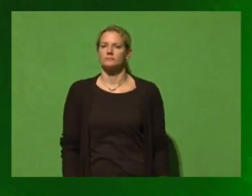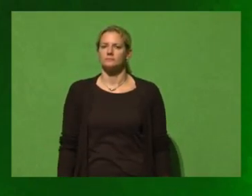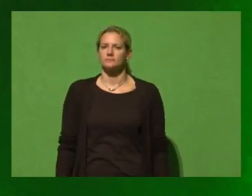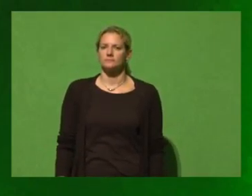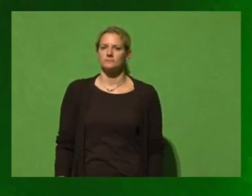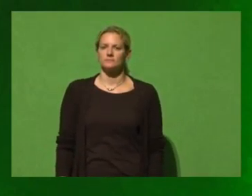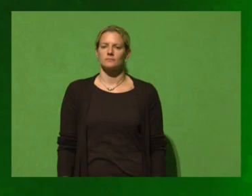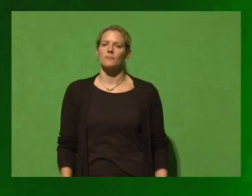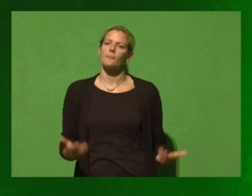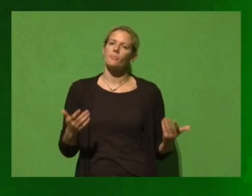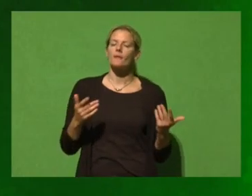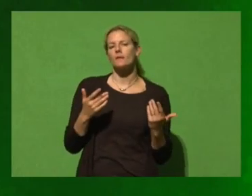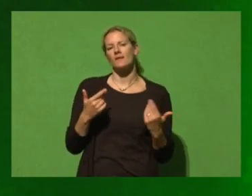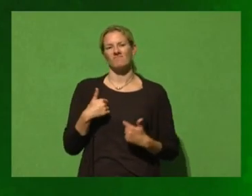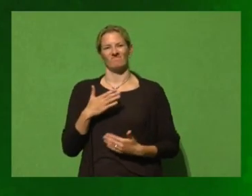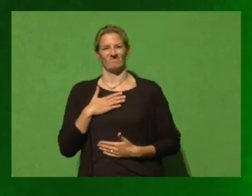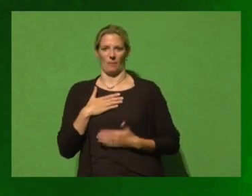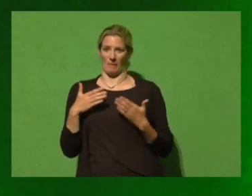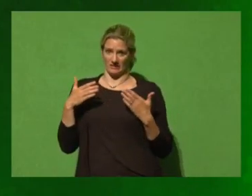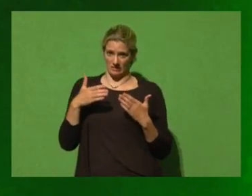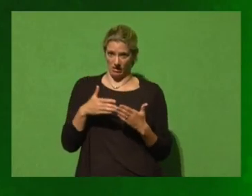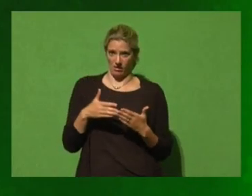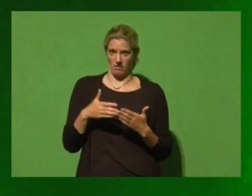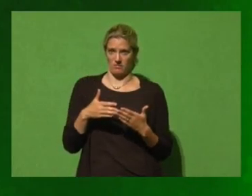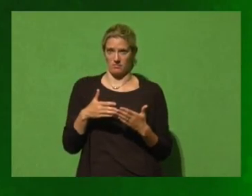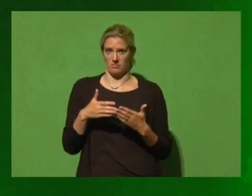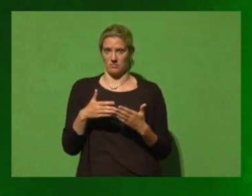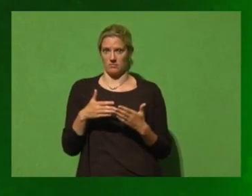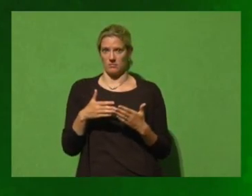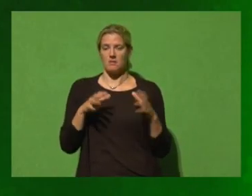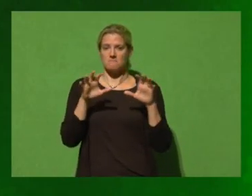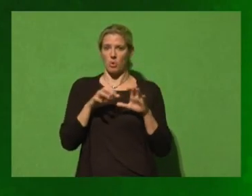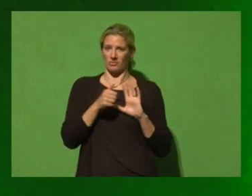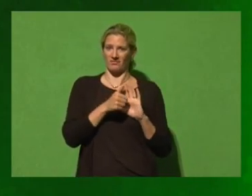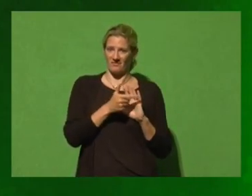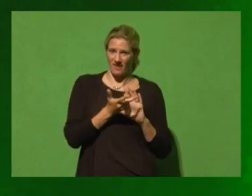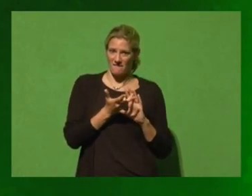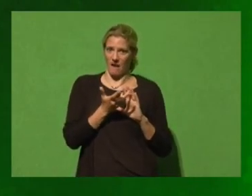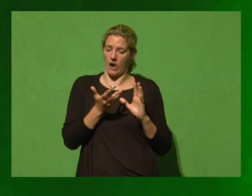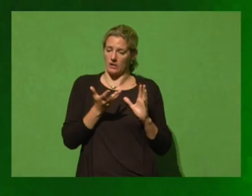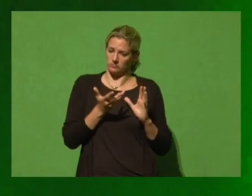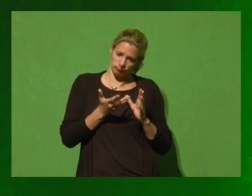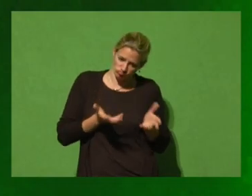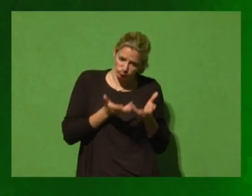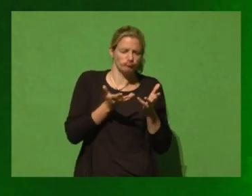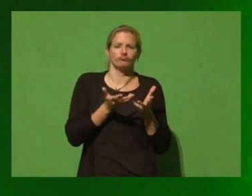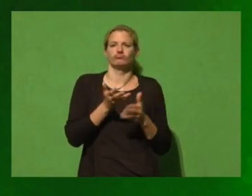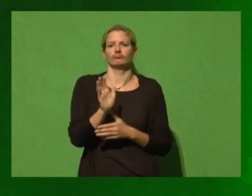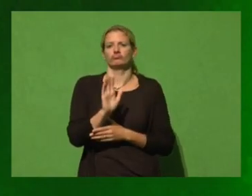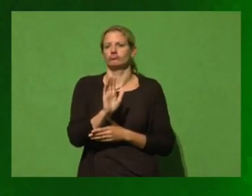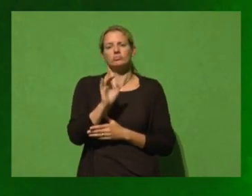Dabei geht es mir weniger darum, für Bund und Vielfalt zu sorgen, als mich in diesem